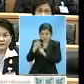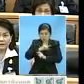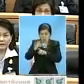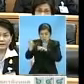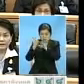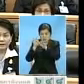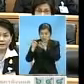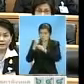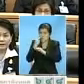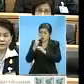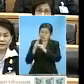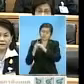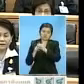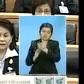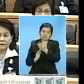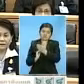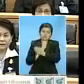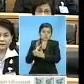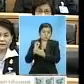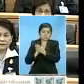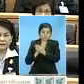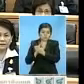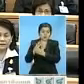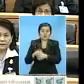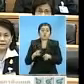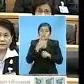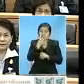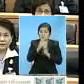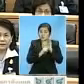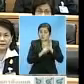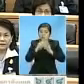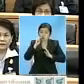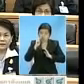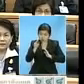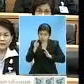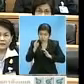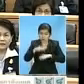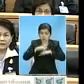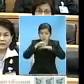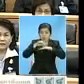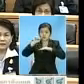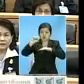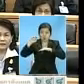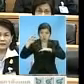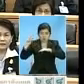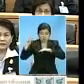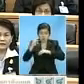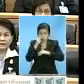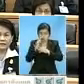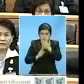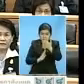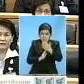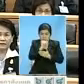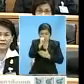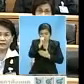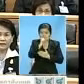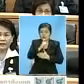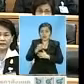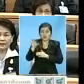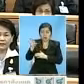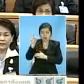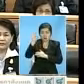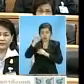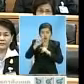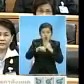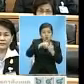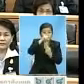ไรฮะสังเกตจากการสรรหาวุฒิสมาชิกรอบที่2เนี่ยมีวุฒิสมาชิกท่านที่ผ่านการสรรหาในรอบ